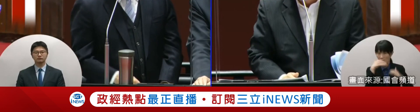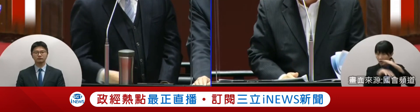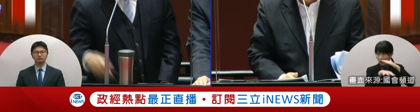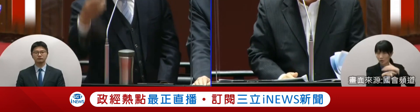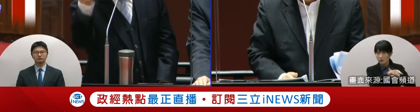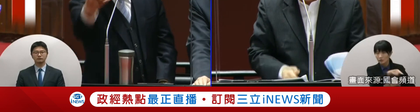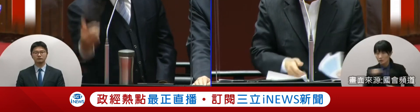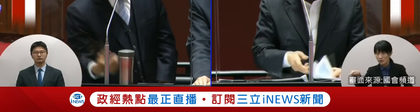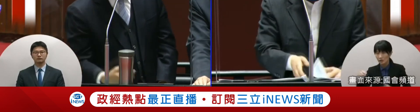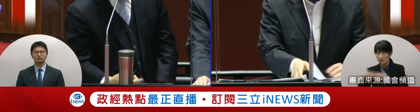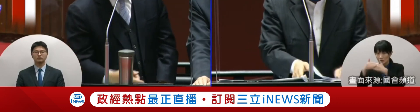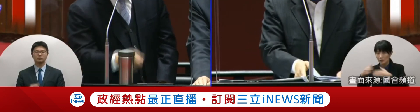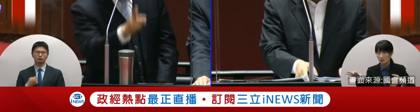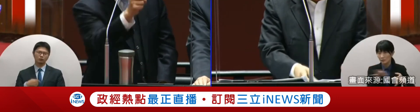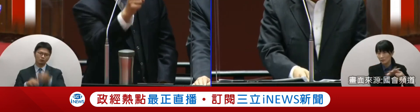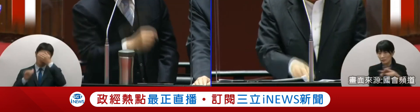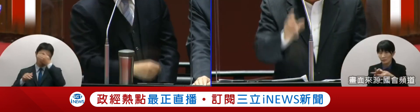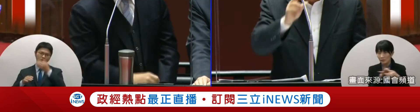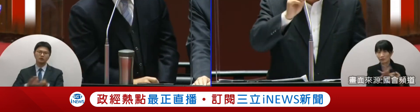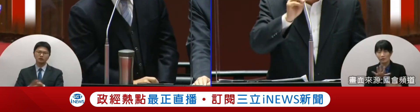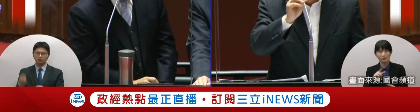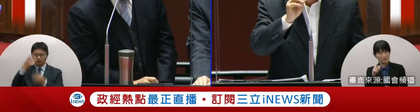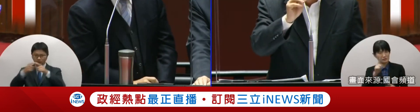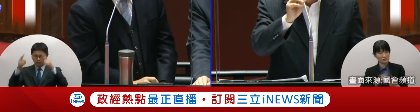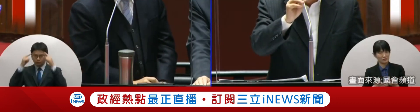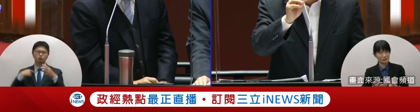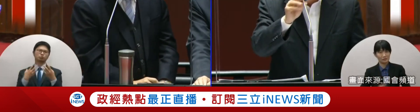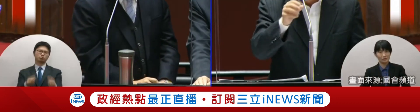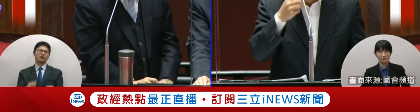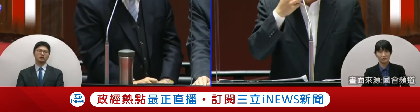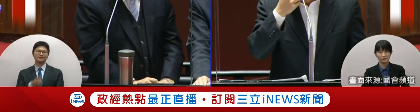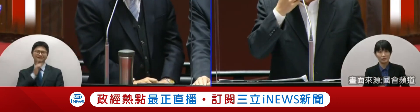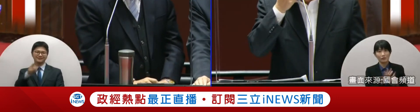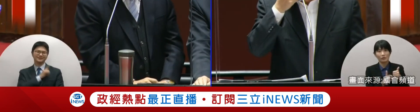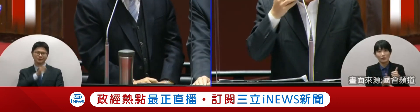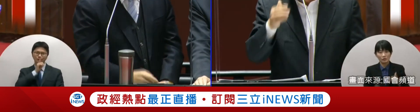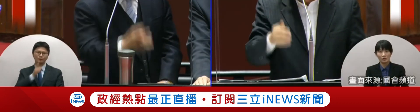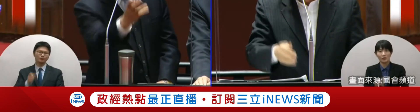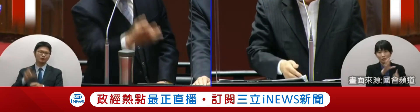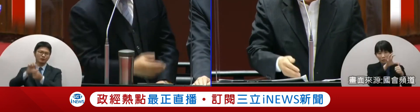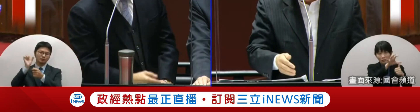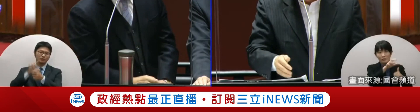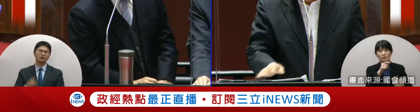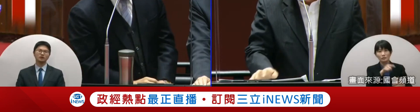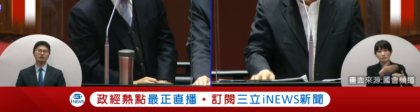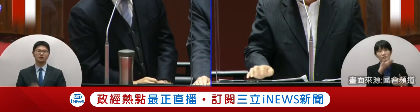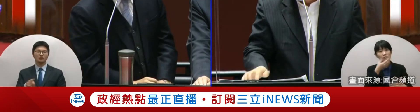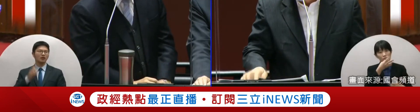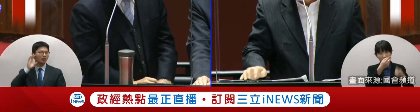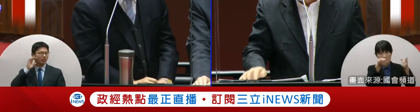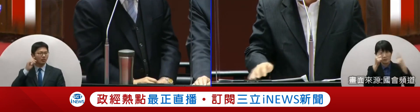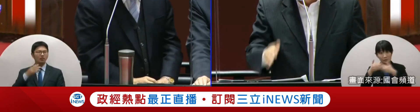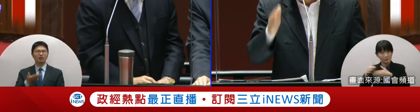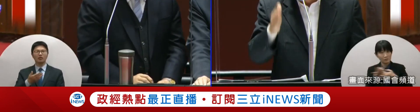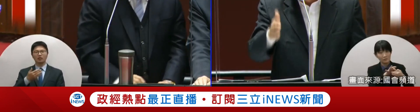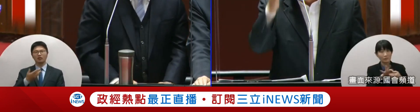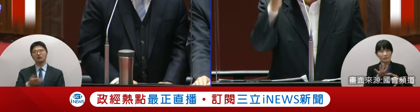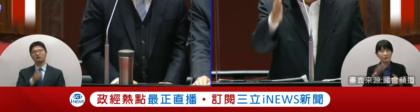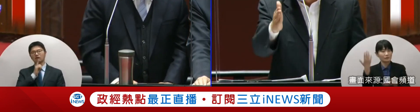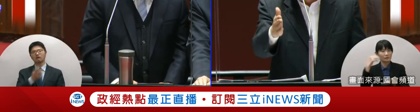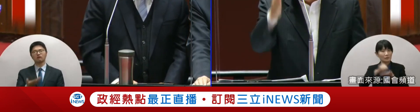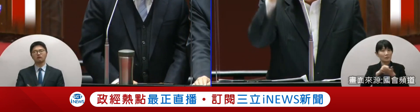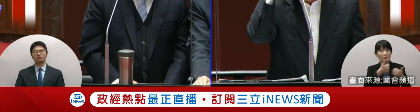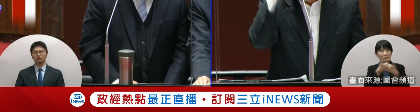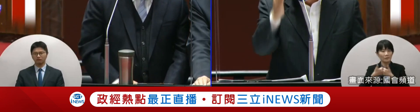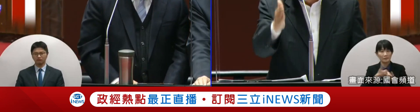其妙。 谁在抹红清大？是你自己在堆。 你们的委员一直在抹红清大， 那么吵干什么？ 在记者会这边，在这，所以